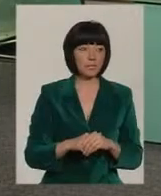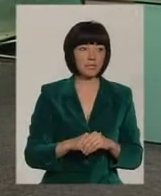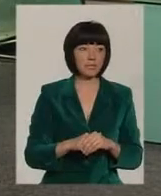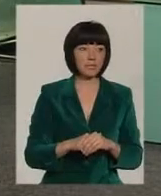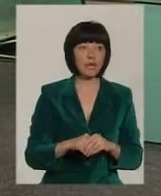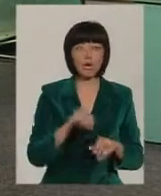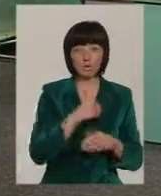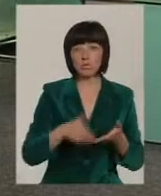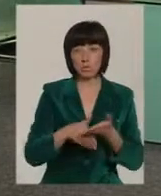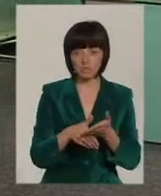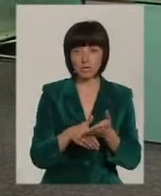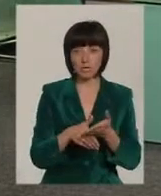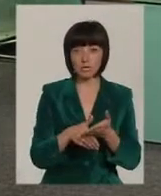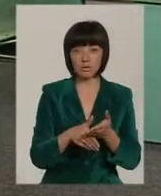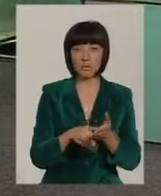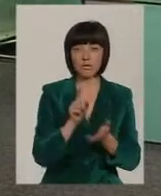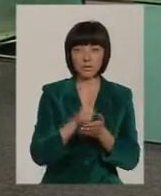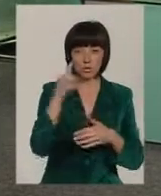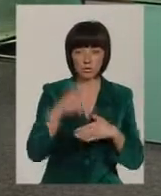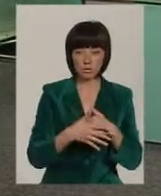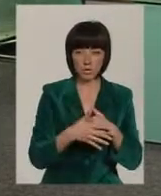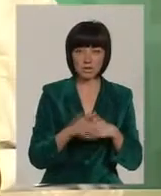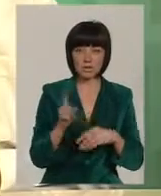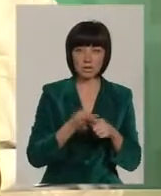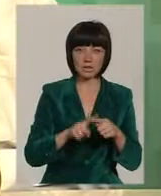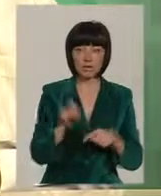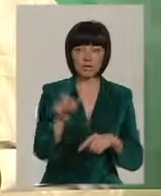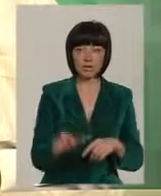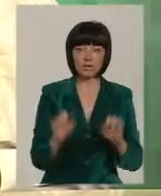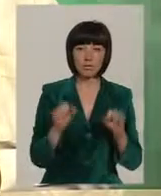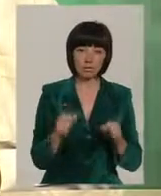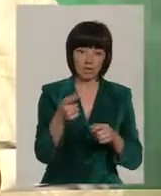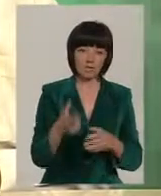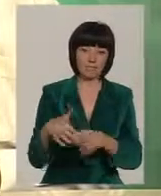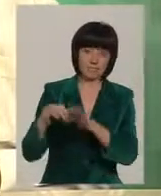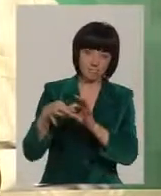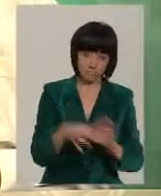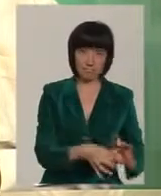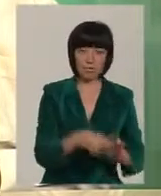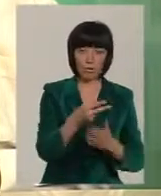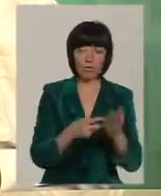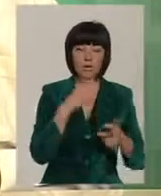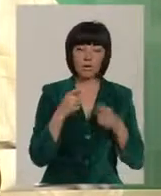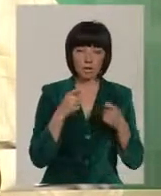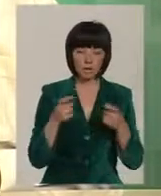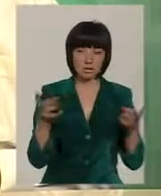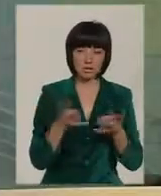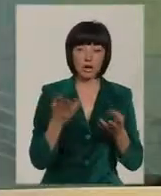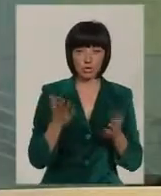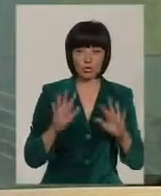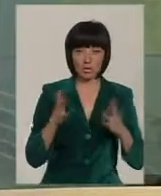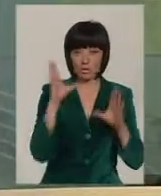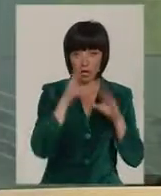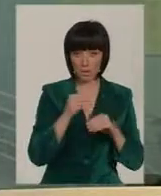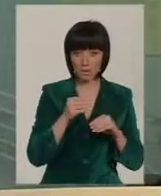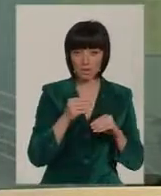яка може, хоче їй допомогти, звичайно, вона повинна розуміти, що ця людина може її втопити. Треба бути дуже обережним. Якщо вже